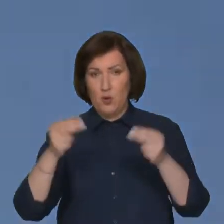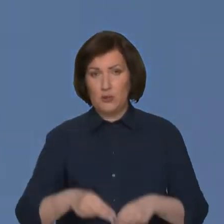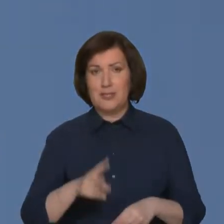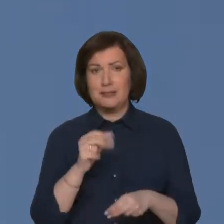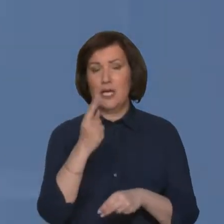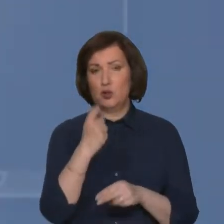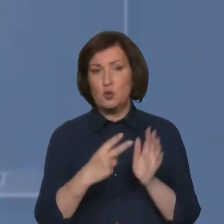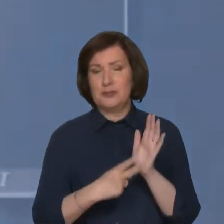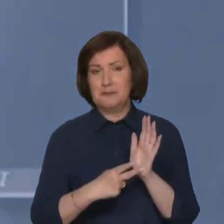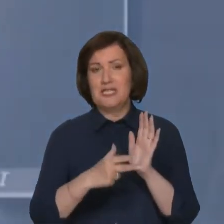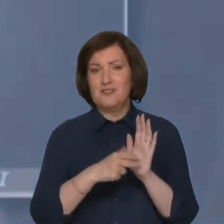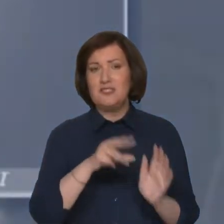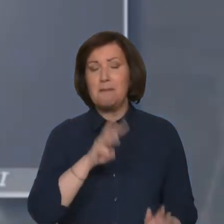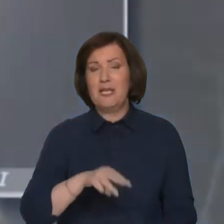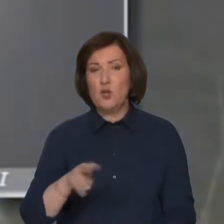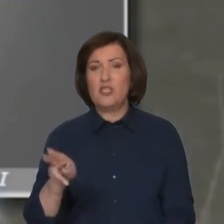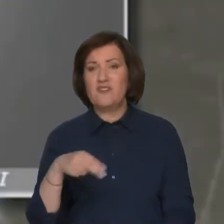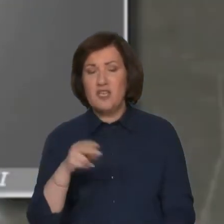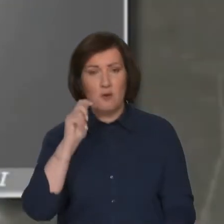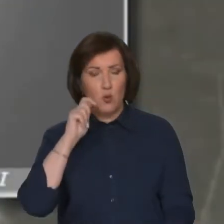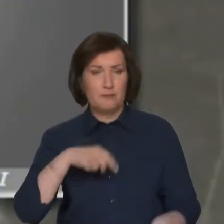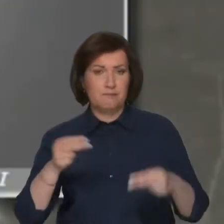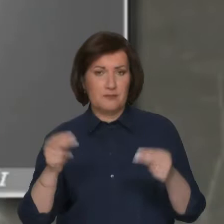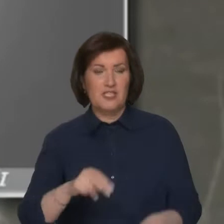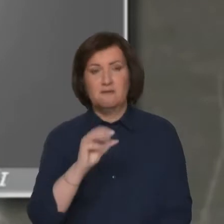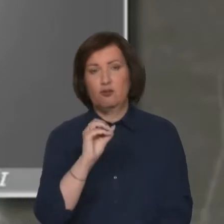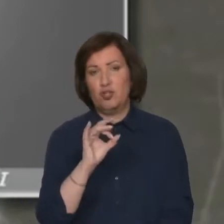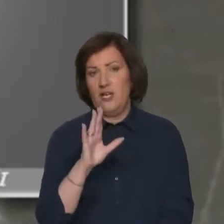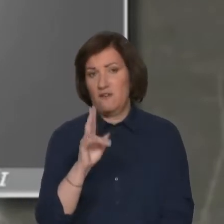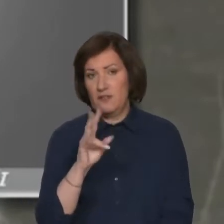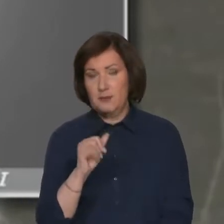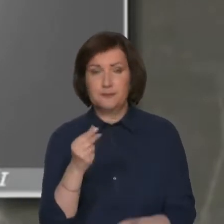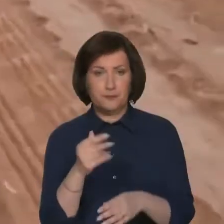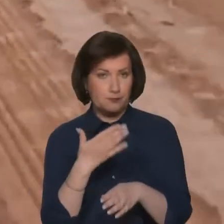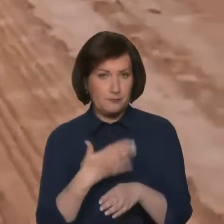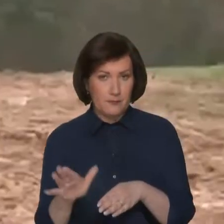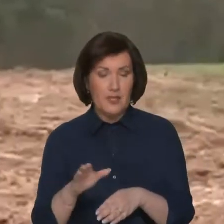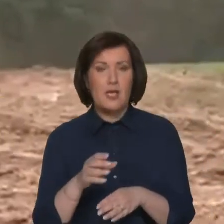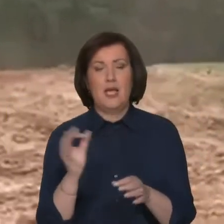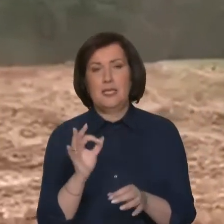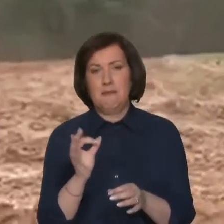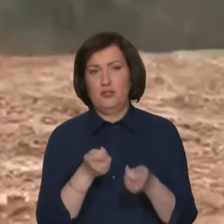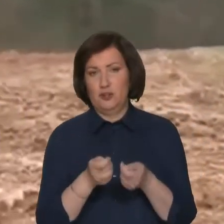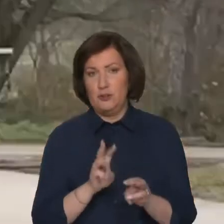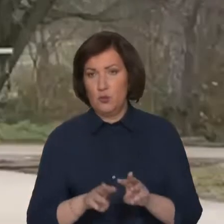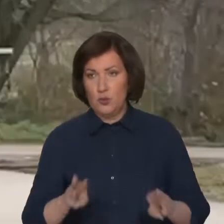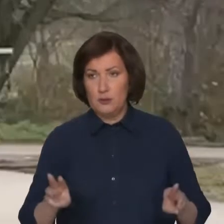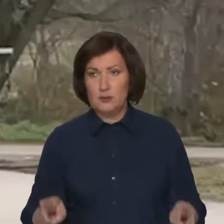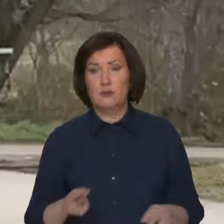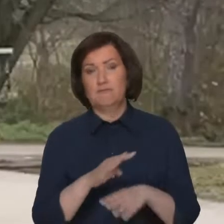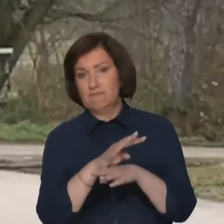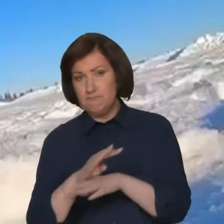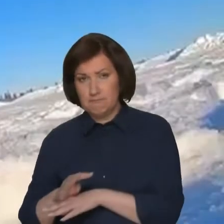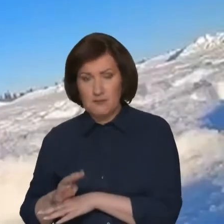178 мільйонів євро із виробником Україна підписала у червні. Гроші виділив уряд Німеччини. Пускові установки